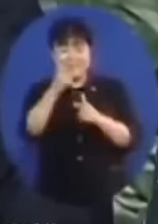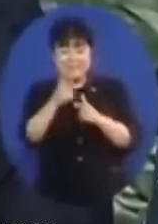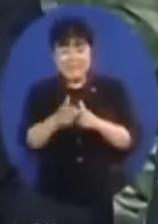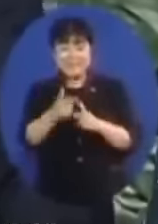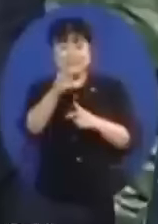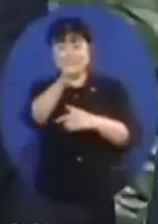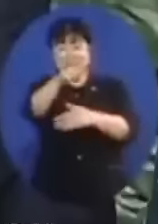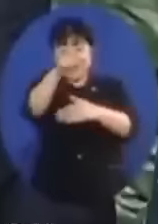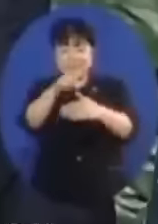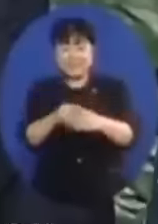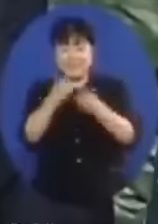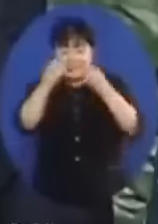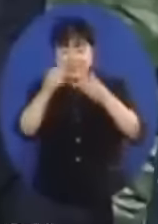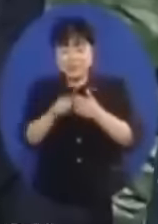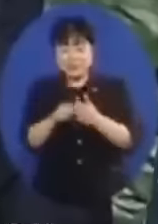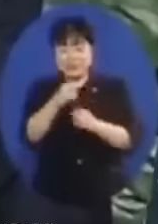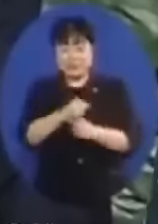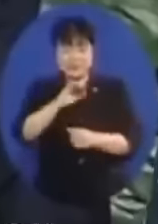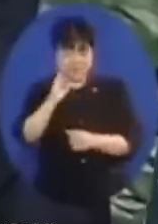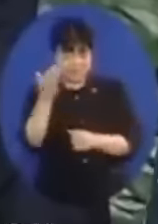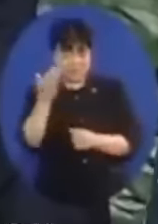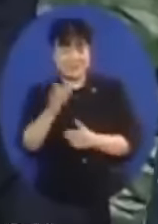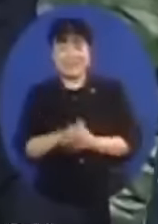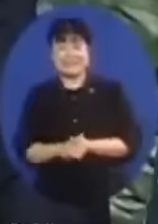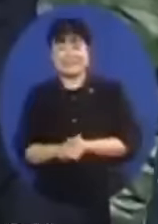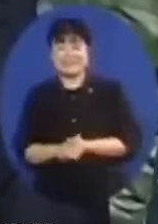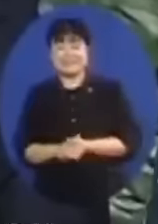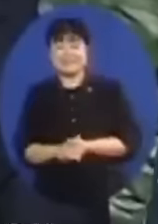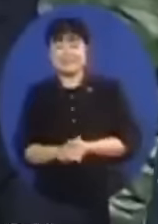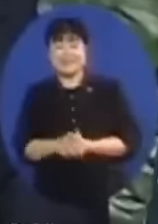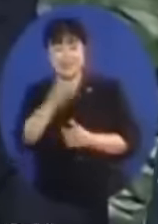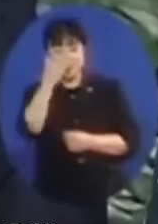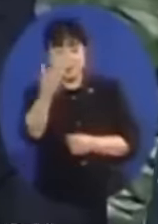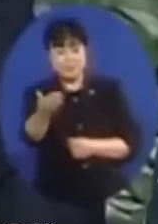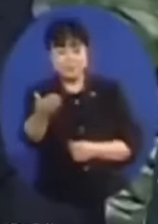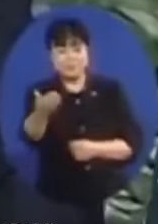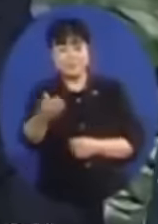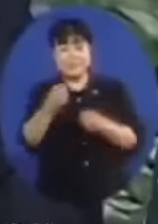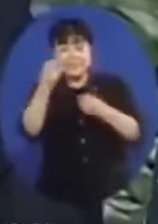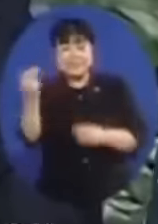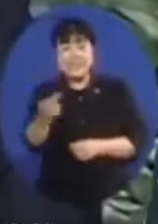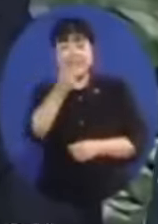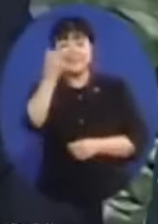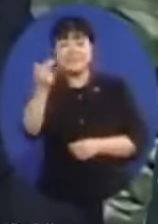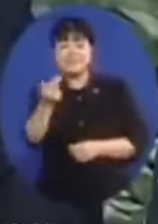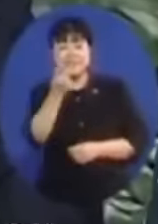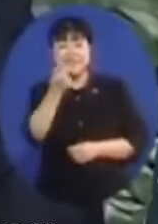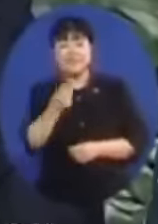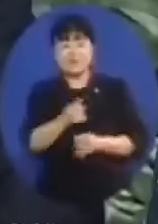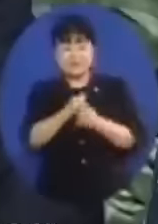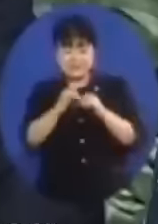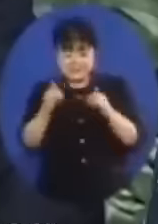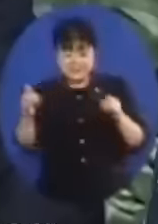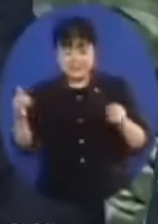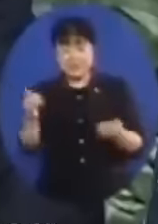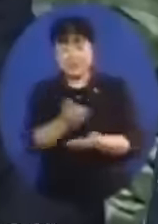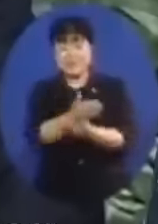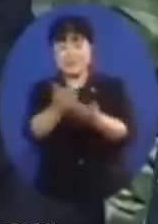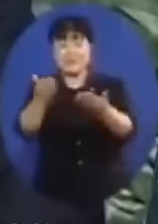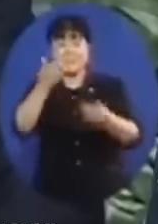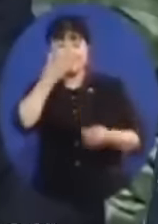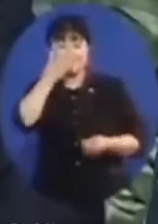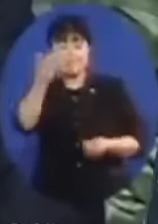그리스도 안에서 새로운 피조물이 된 사람들인 것입니다. 여러분은 생명을 사람들하고 나눌 수